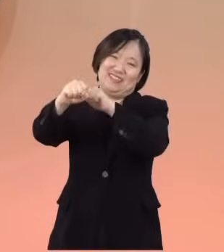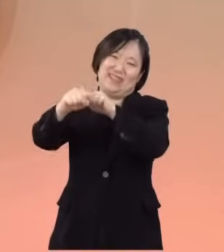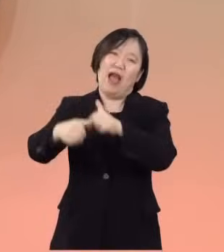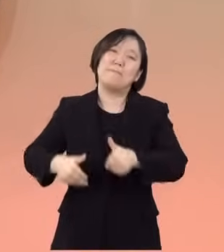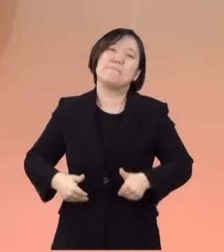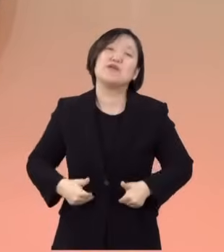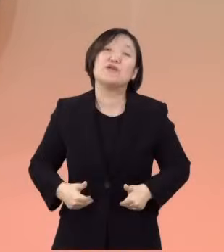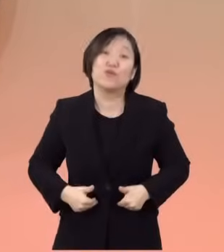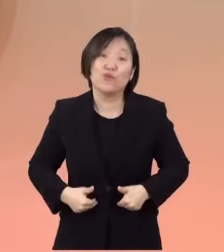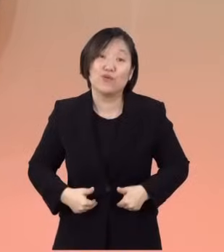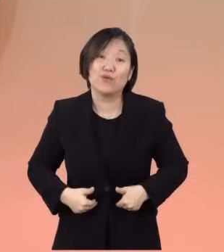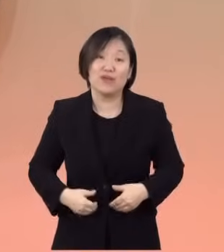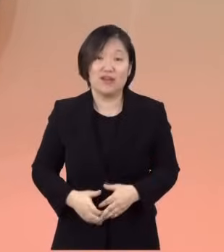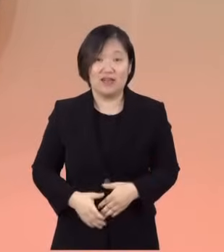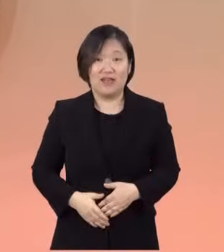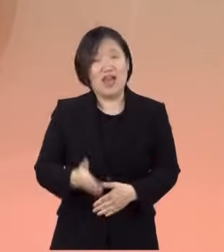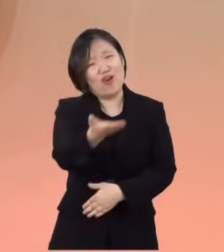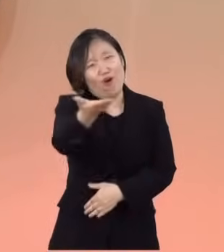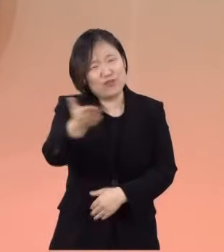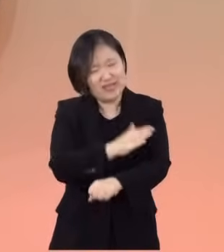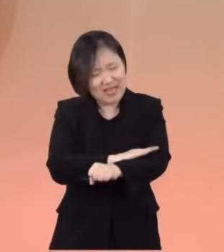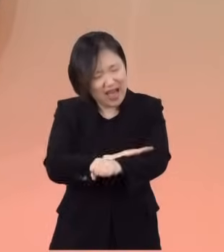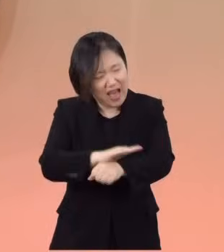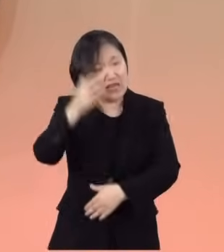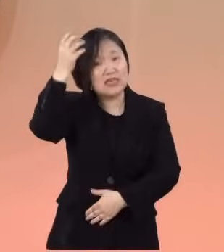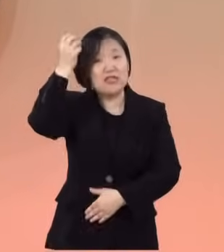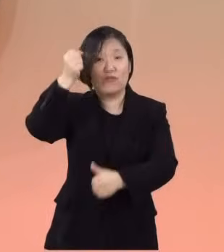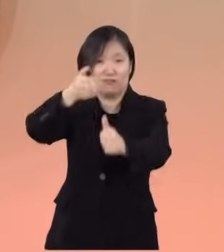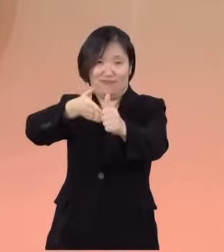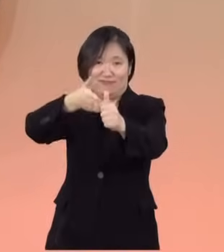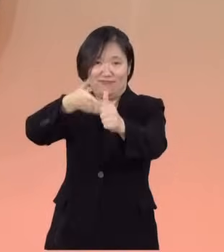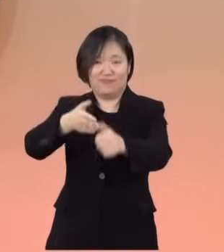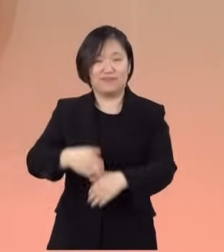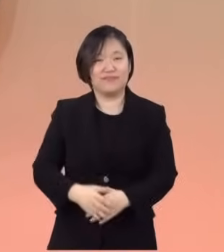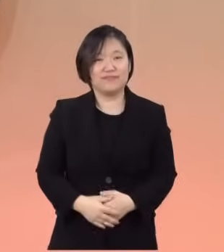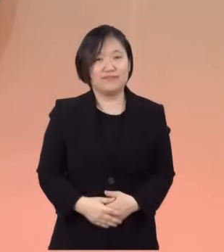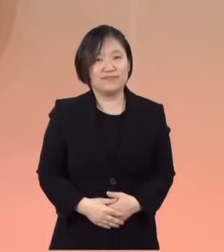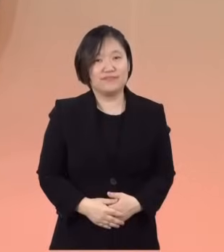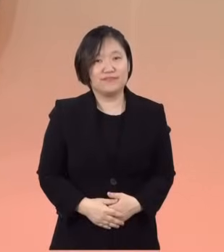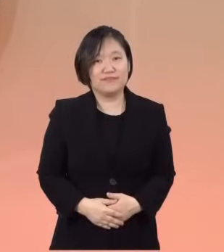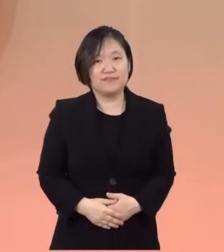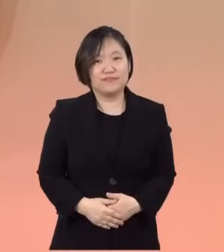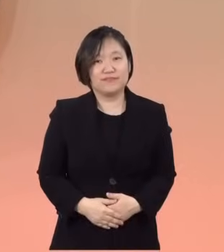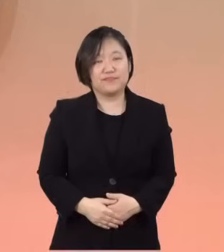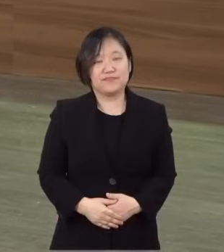된다라는 것을 우리 불자 여러분들이 꼭 명심하시기